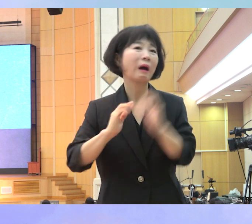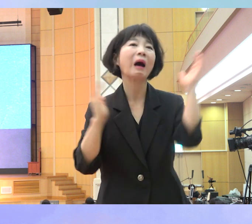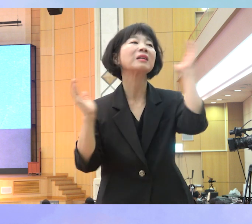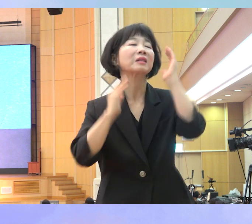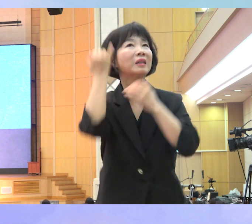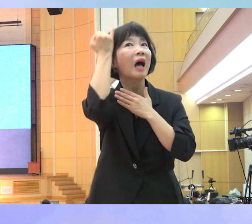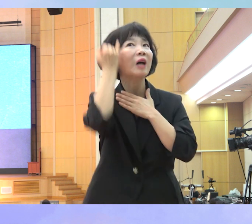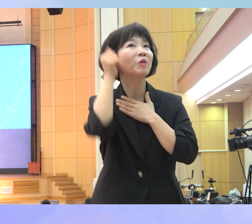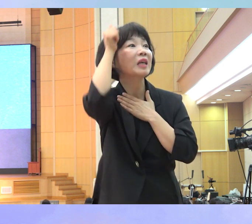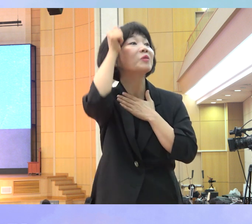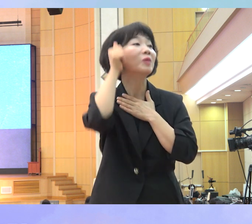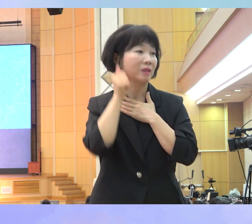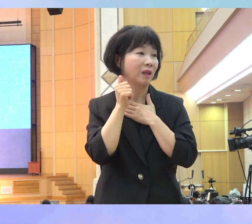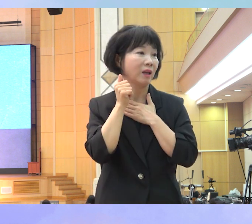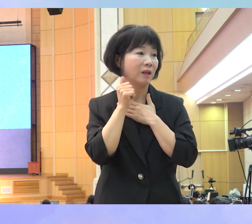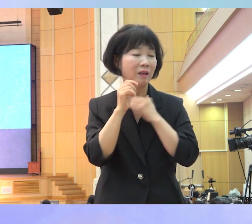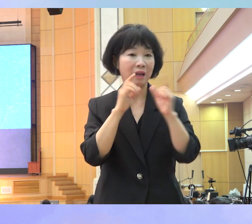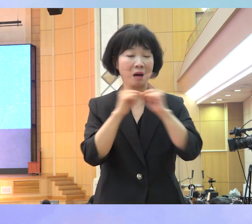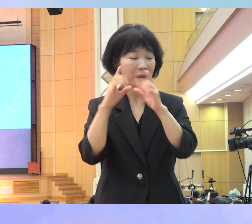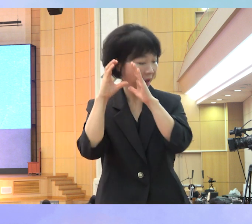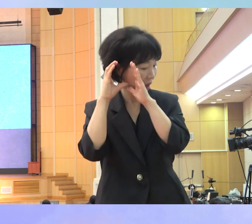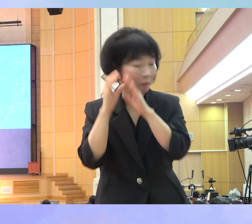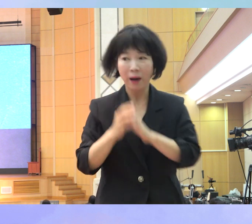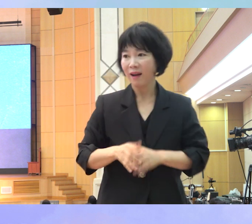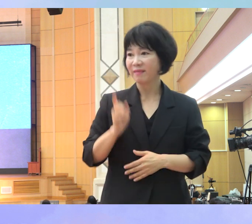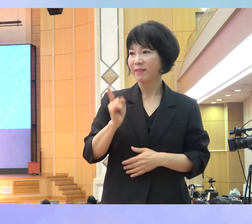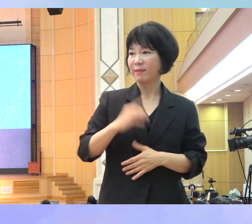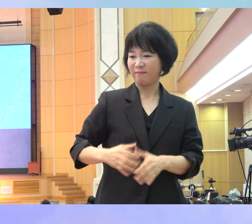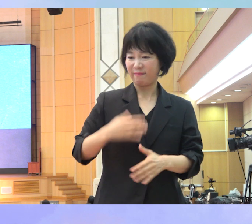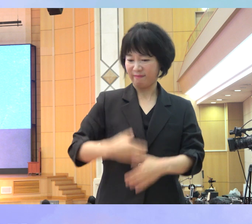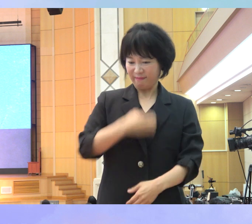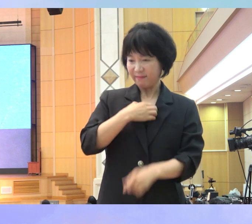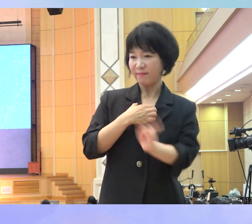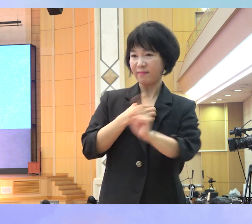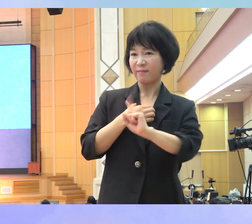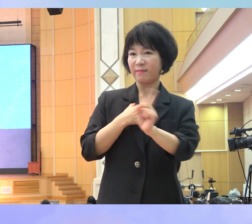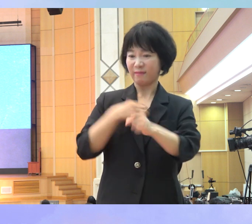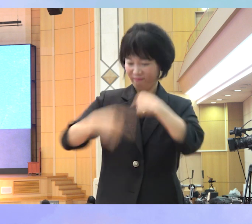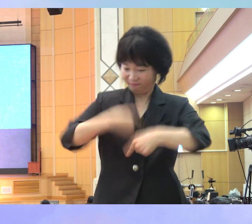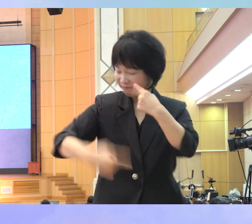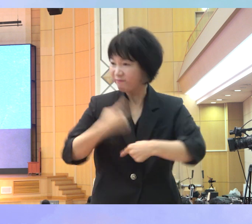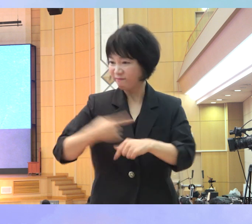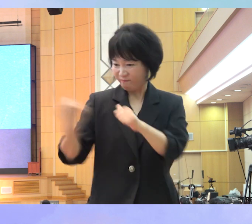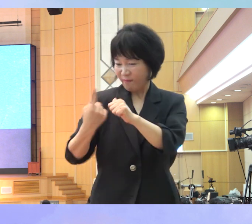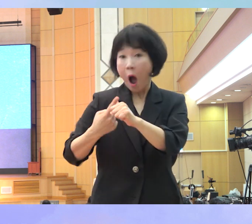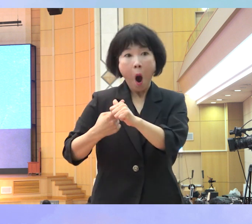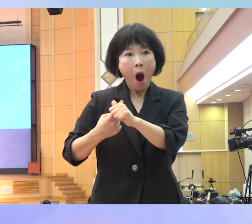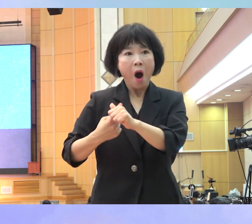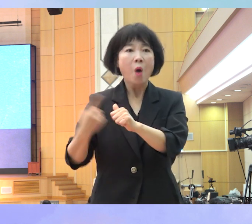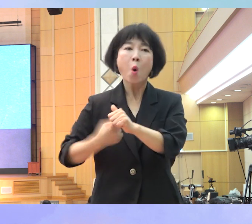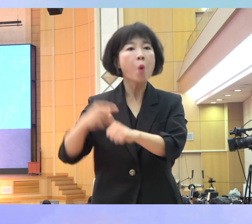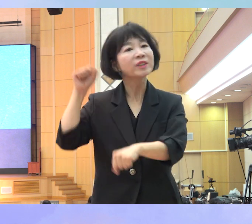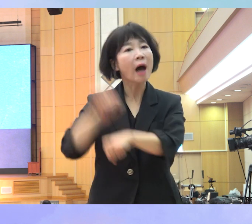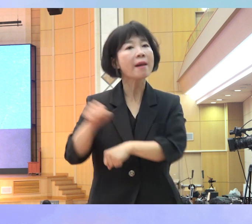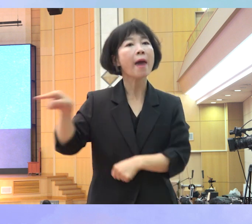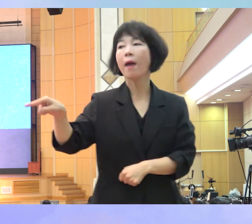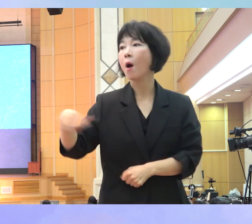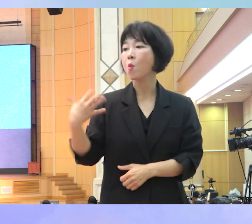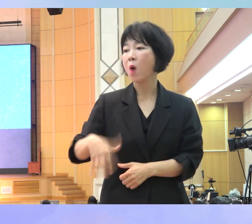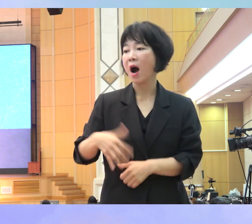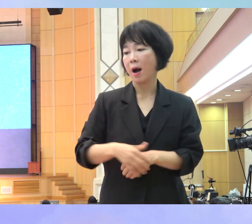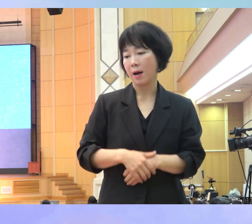그때 당시에 그런 말들을 써야 되는 줄 알아요. 그리고 그렇게 씁니다. 그렇게 사용을